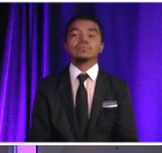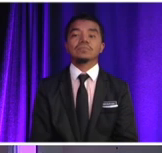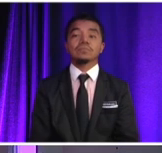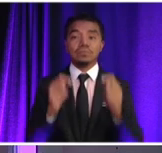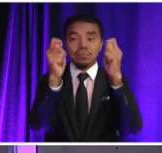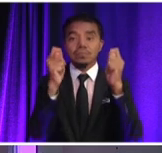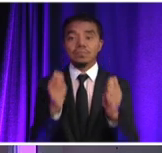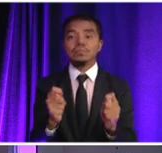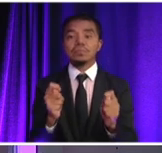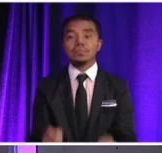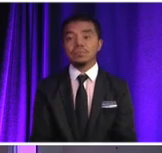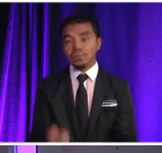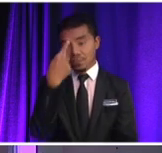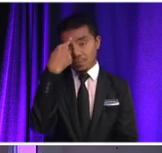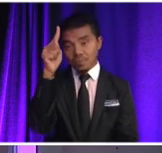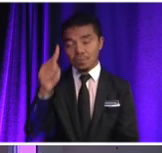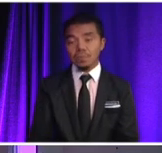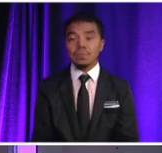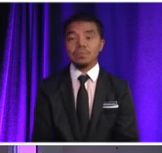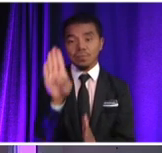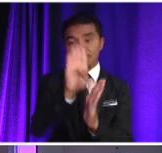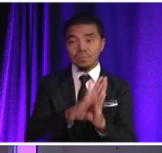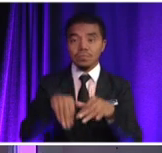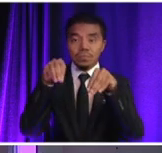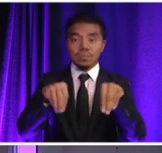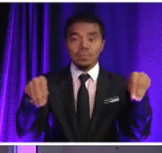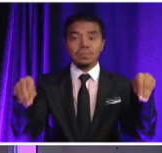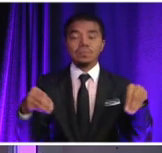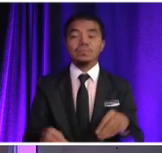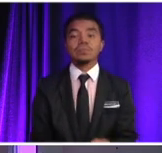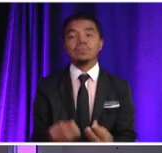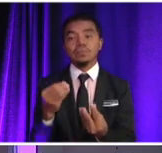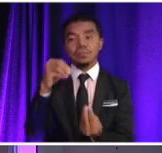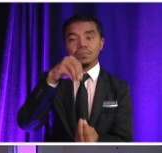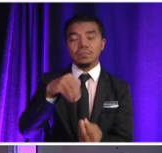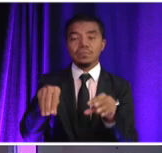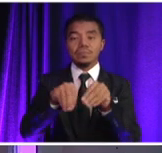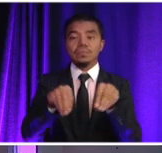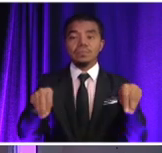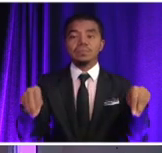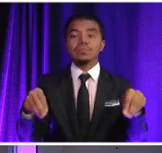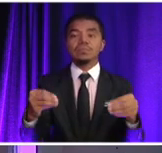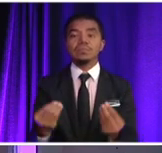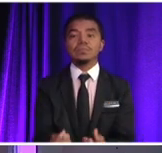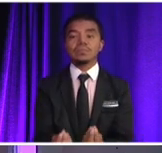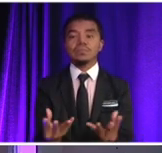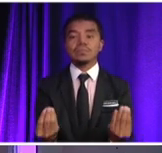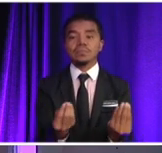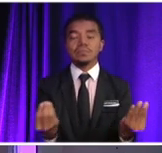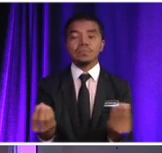teknik-teknik untuk bercucuk tanam yaitu kaidah-kaidah penanaman baik Kalau dulu kita